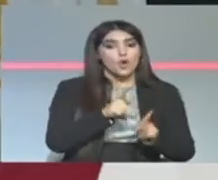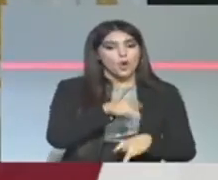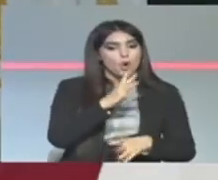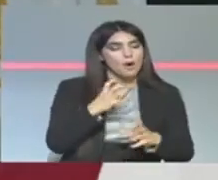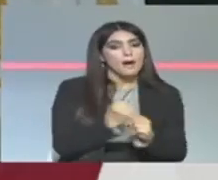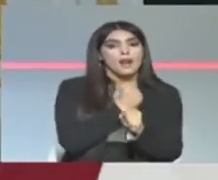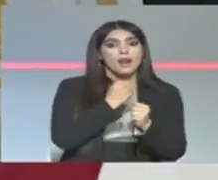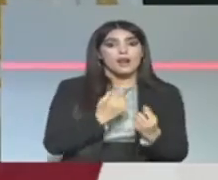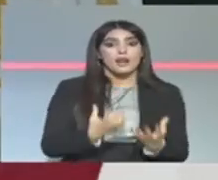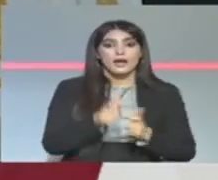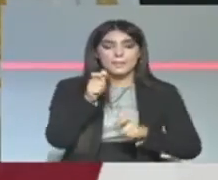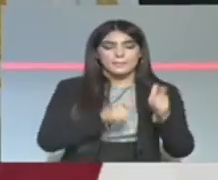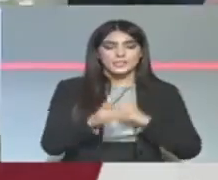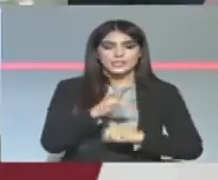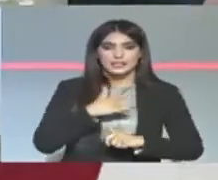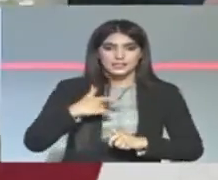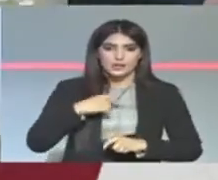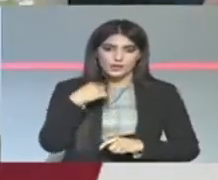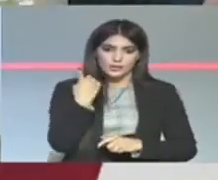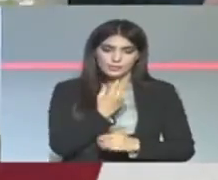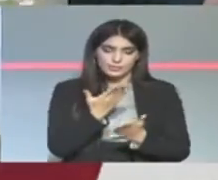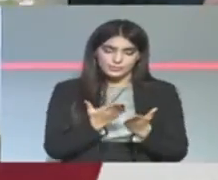اجل انقاذ حياه الاخرين